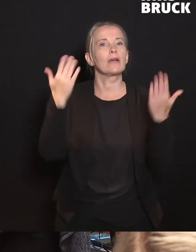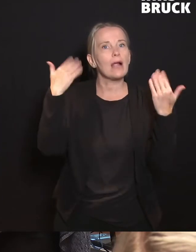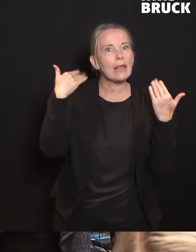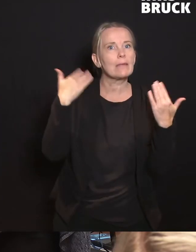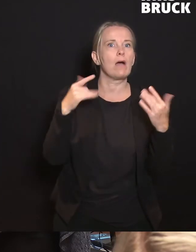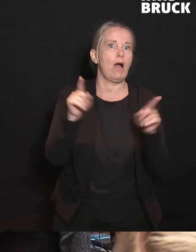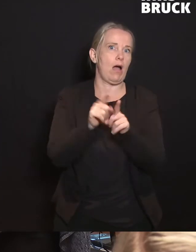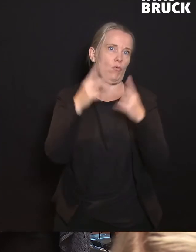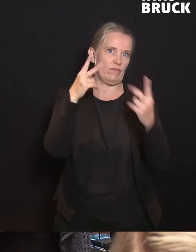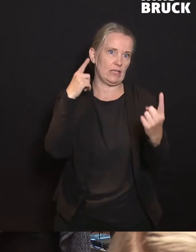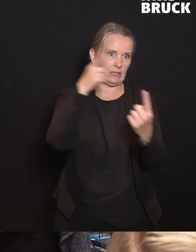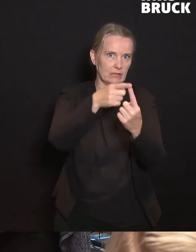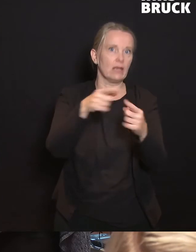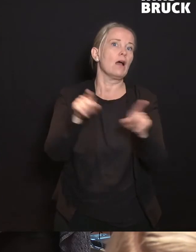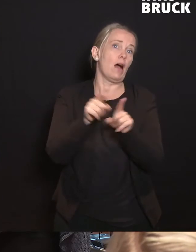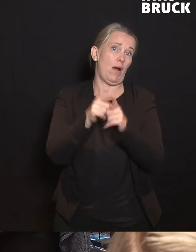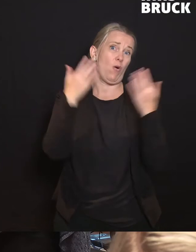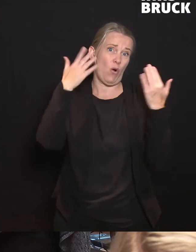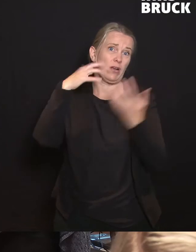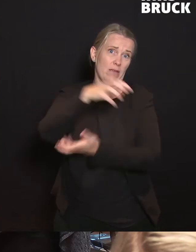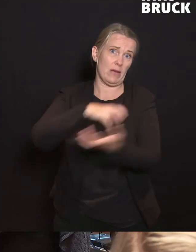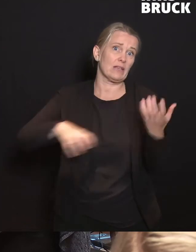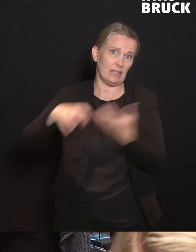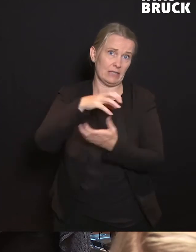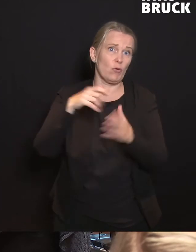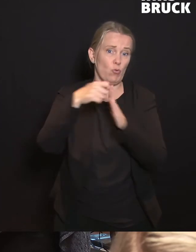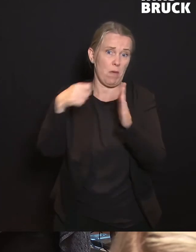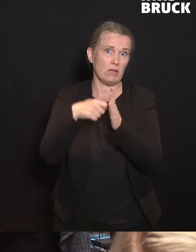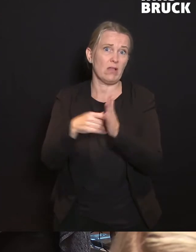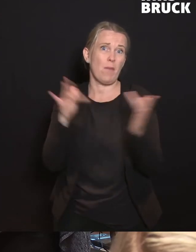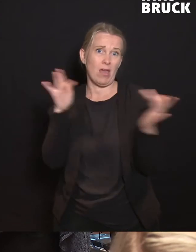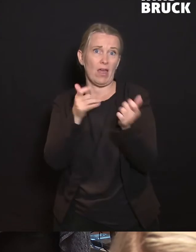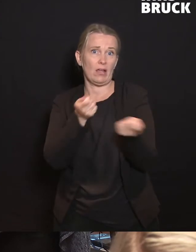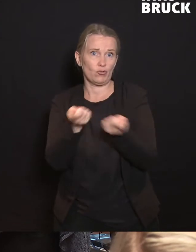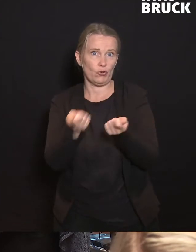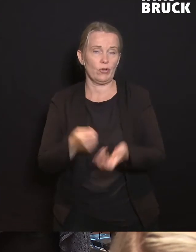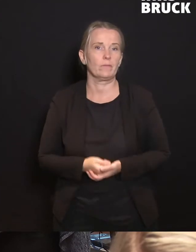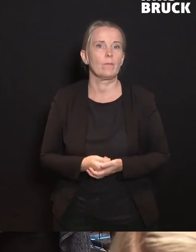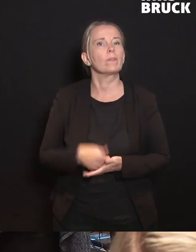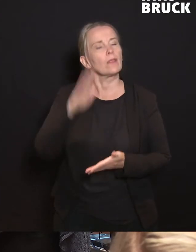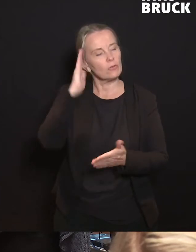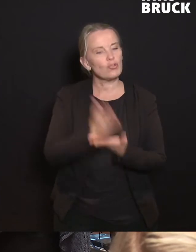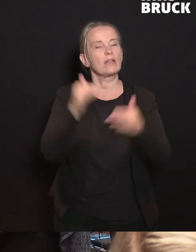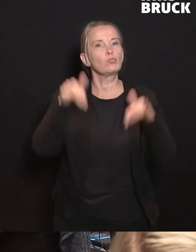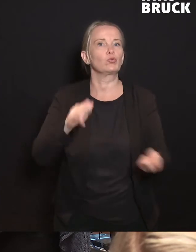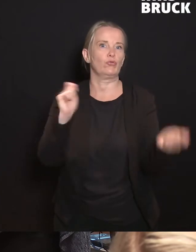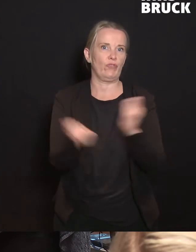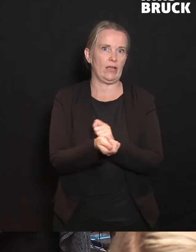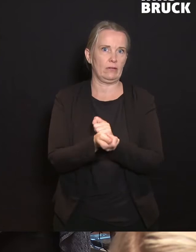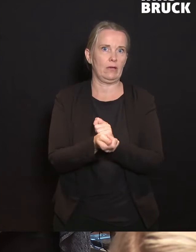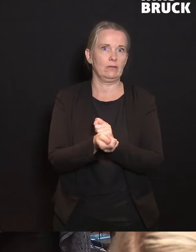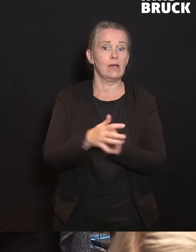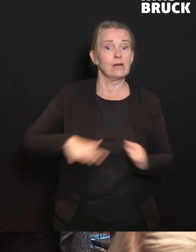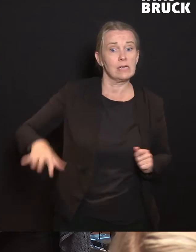Ansatz der Klimakrise und den Maßnahmen dagegen im Gesamten. Die Stadt muss sich verändern, der Raum muss solidarisch geteilt